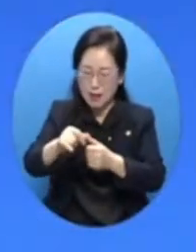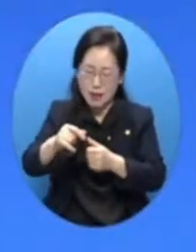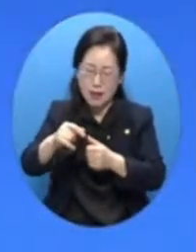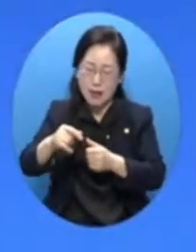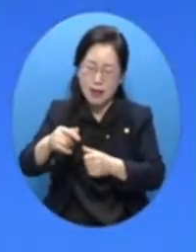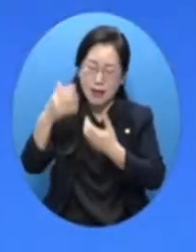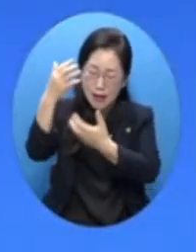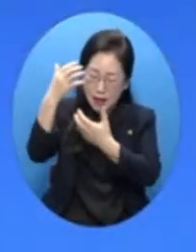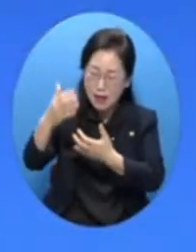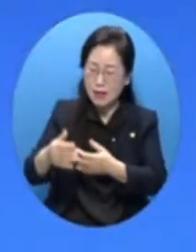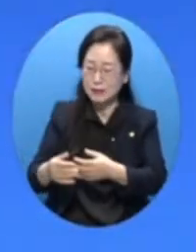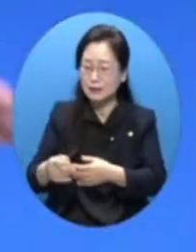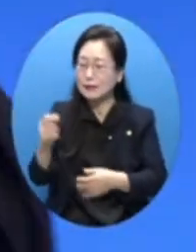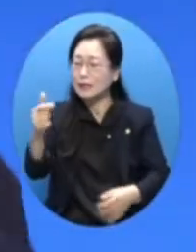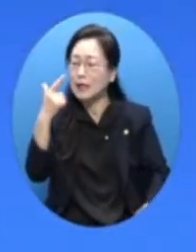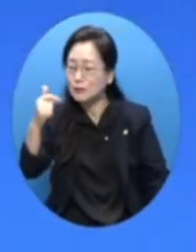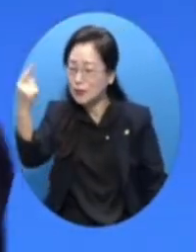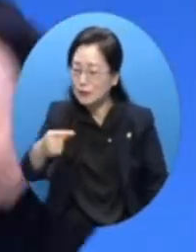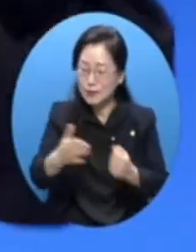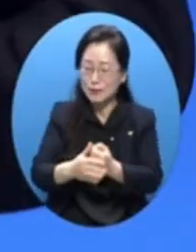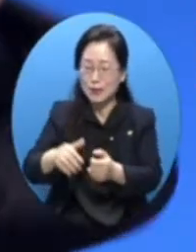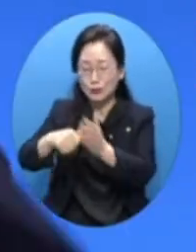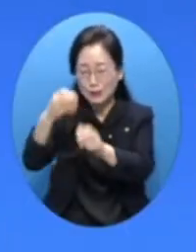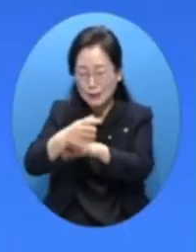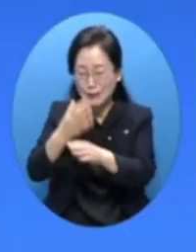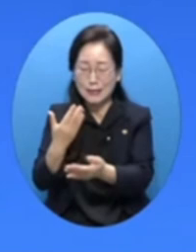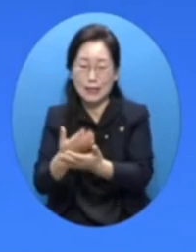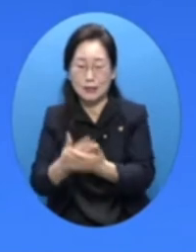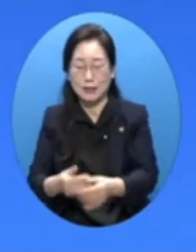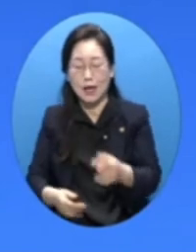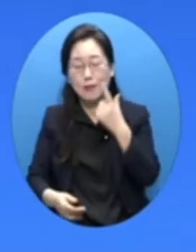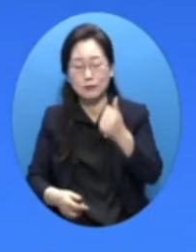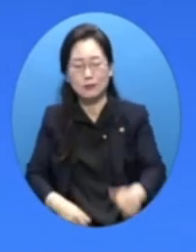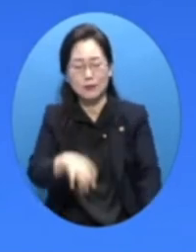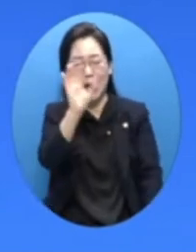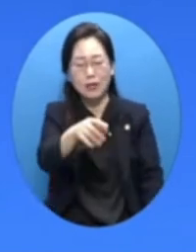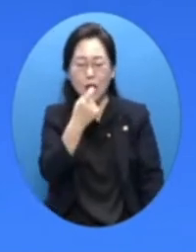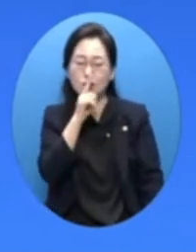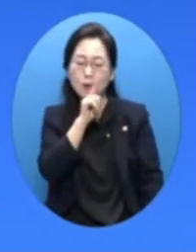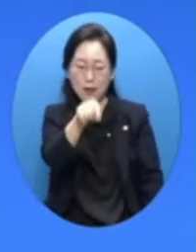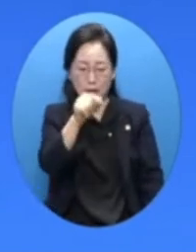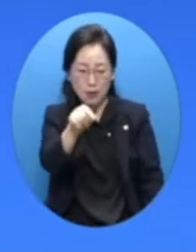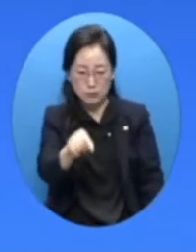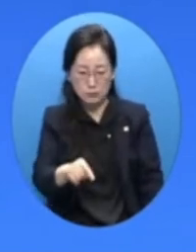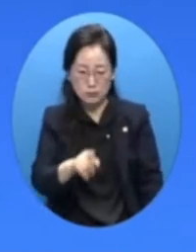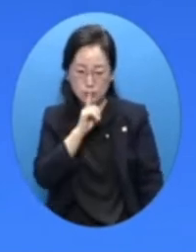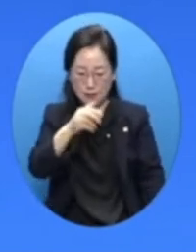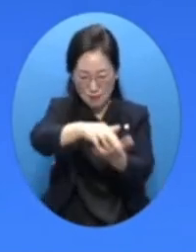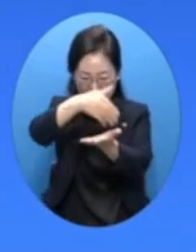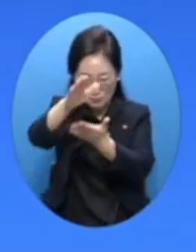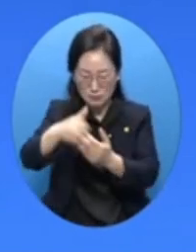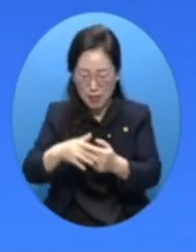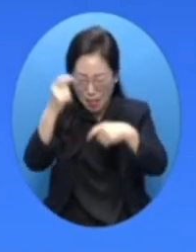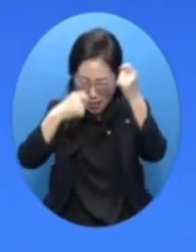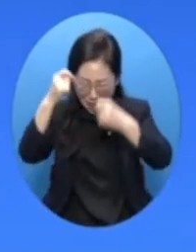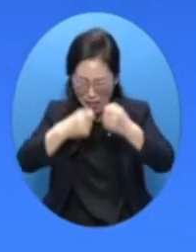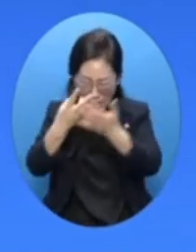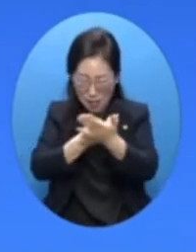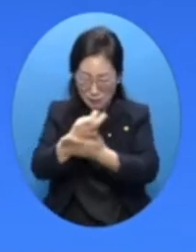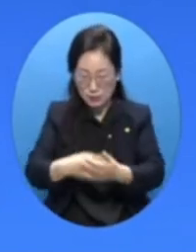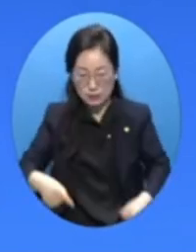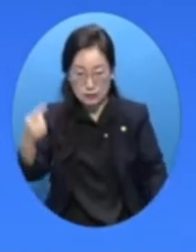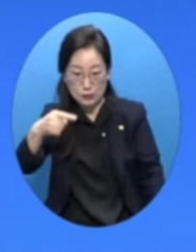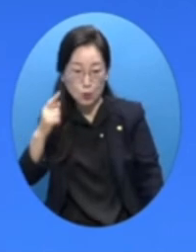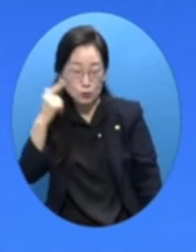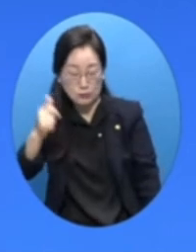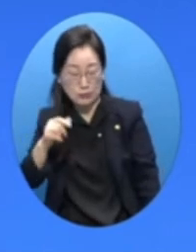그래서 아버지가 야 조용히 나가 있어 소리치니까 애들이 막 웁니다. 그러니까 천영주 목사님이